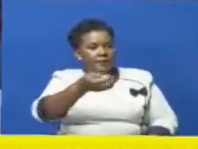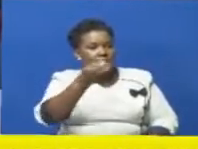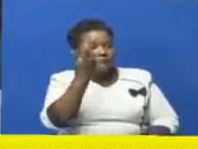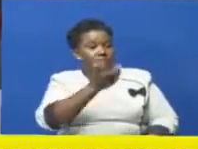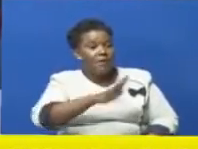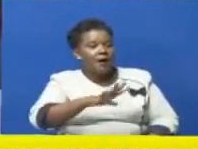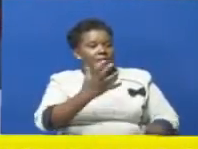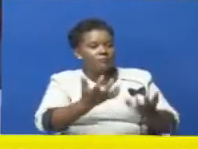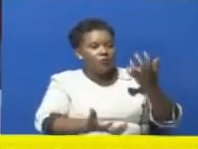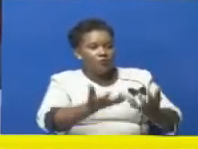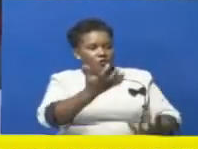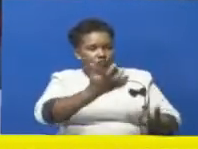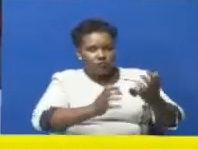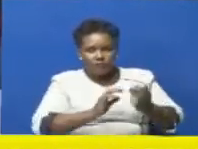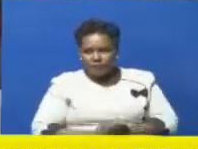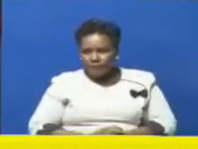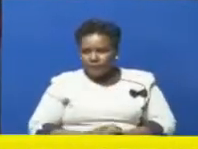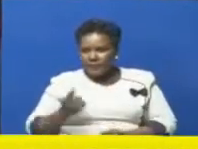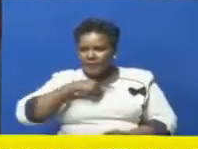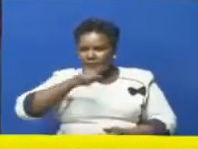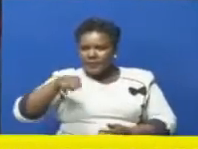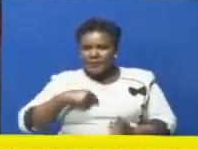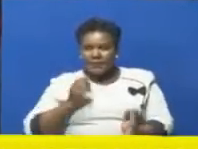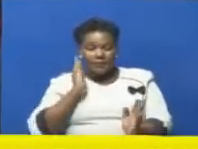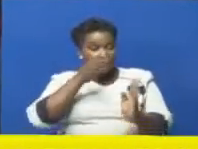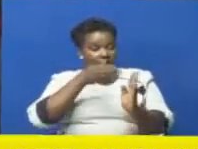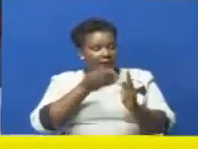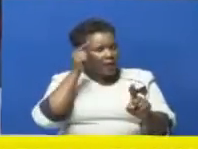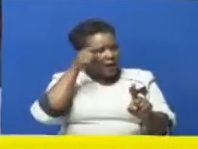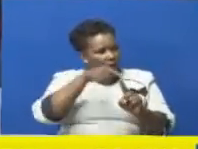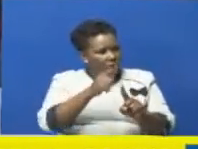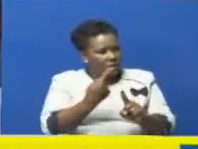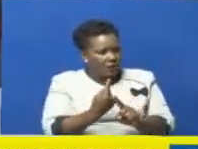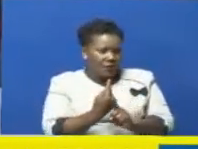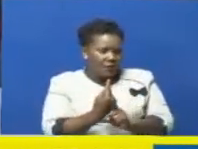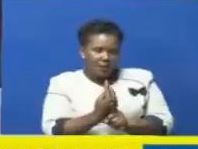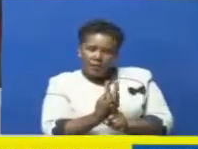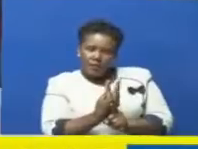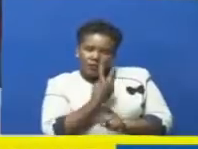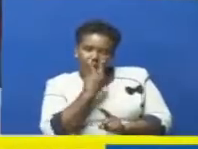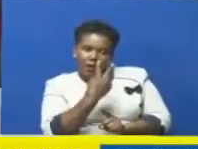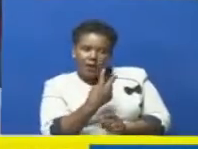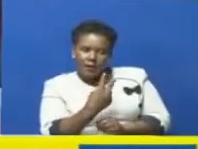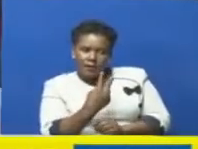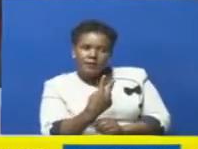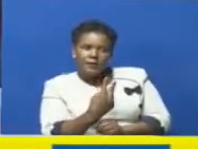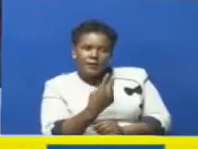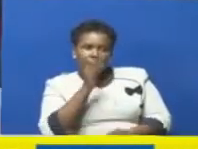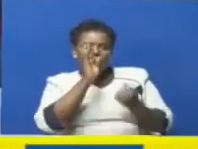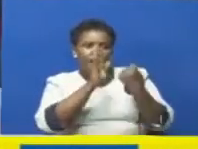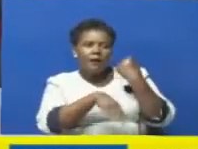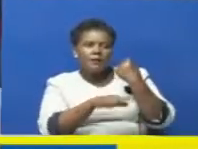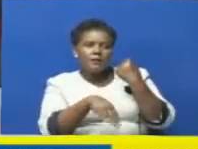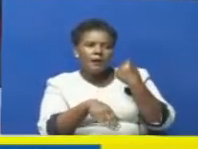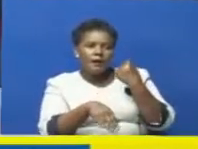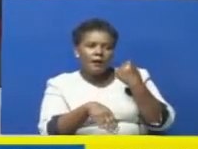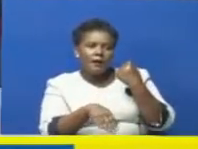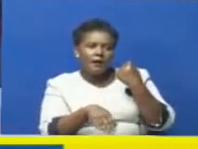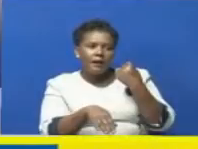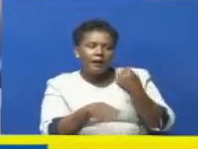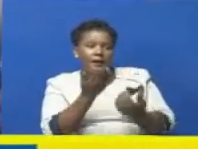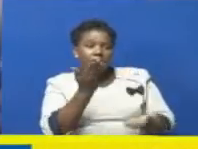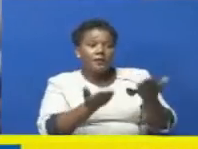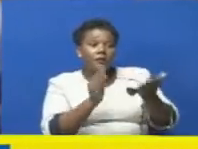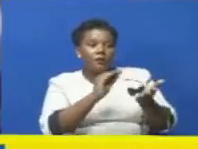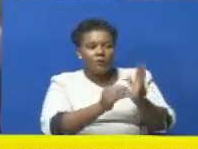tumekuja kwa haraka tuone, na huku tathmini ikiwa inaendelea kwamba ni hasara kiasi gani, tukaona tuje tuwaone katika hatua hizi